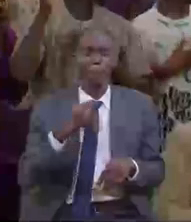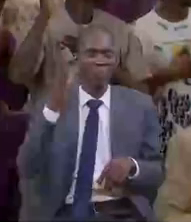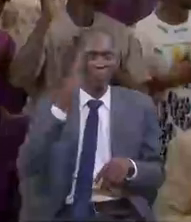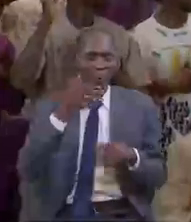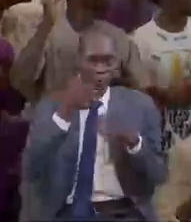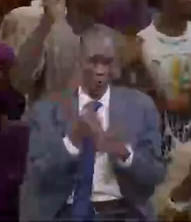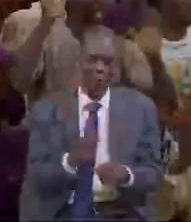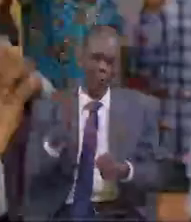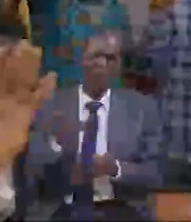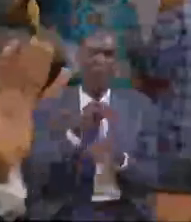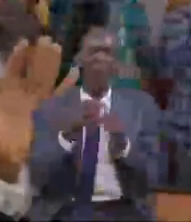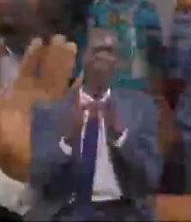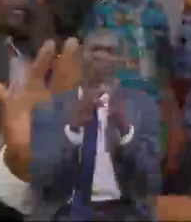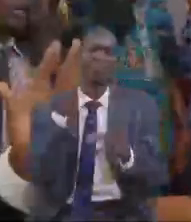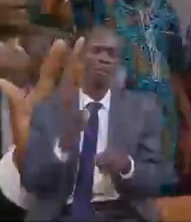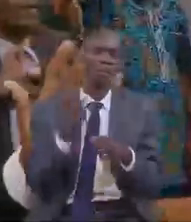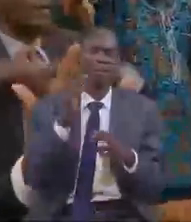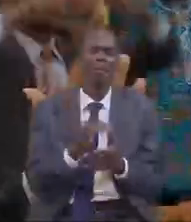cela vous accompagnera au nom de Jésus-Christ.